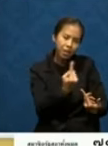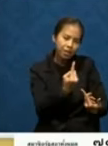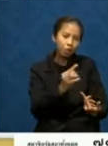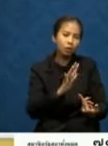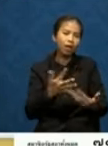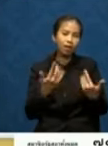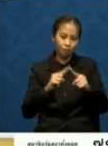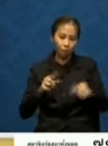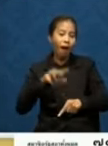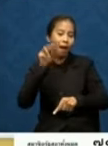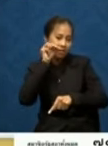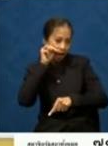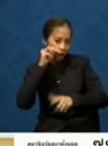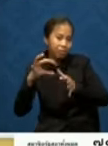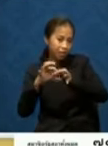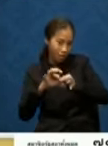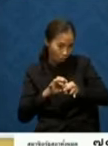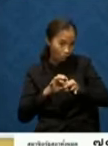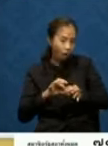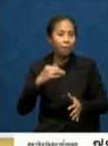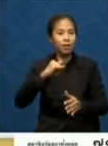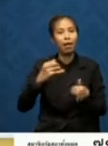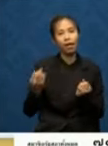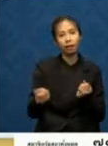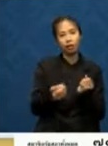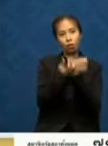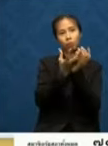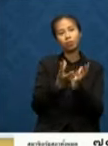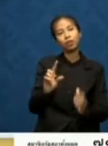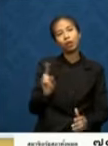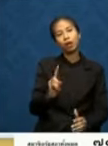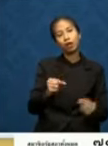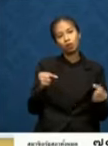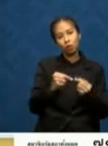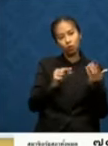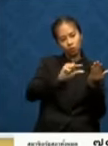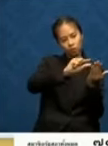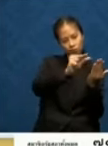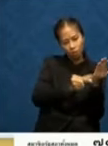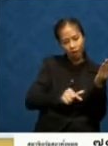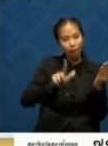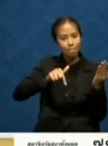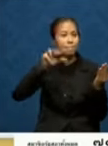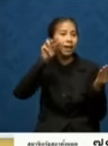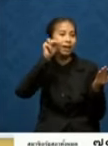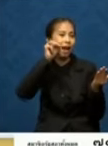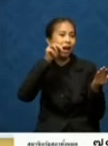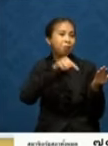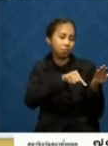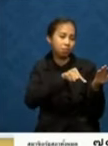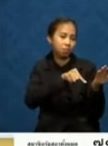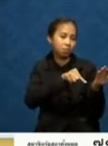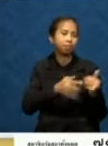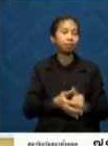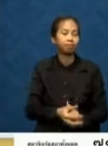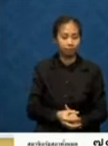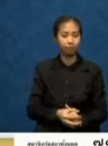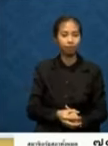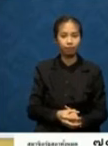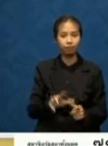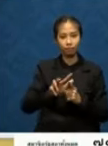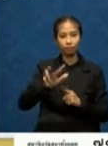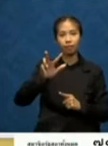ริมาณน้ำแต่ว่าอาจจะมีกระทบถึงเรื่องล่องน้ำลึกในแม่น้ำโขงที่เป็นเขตแดนที่ยังไม่มีการปักปันเรื่อง